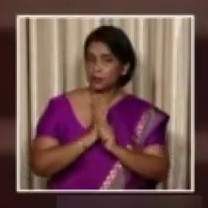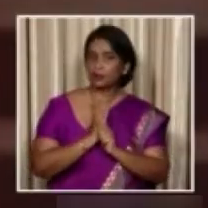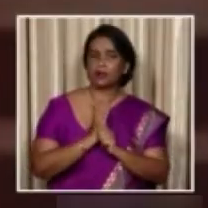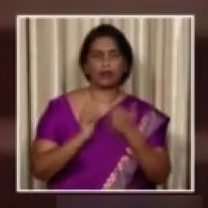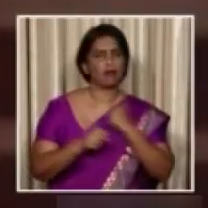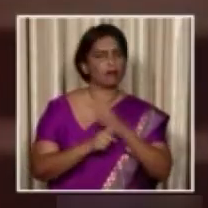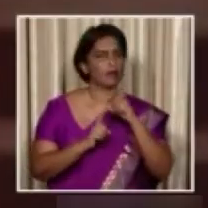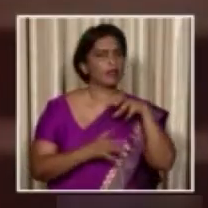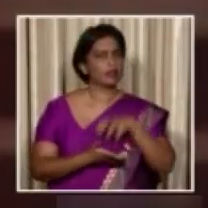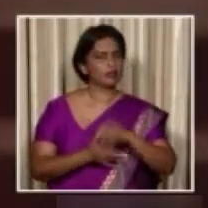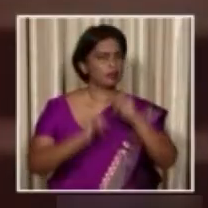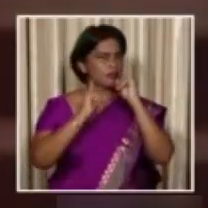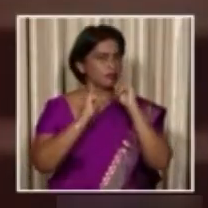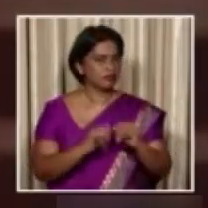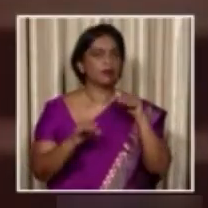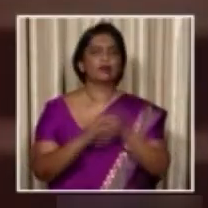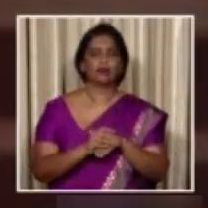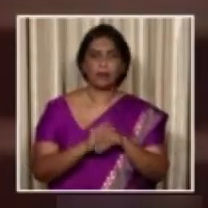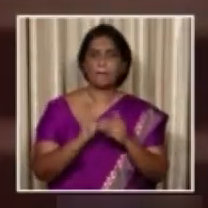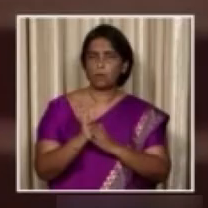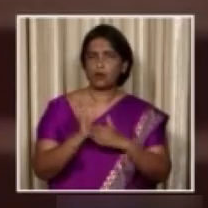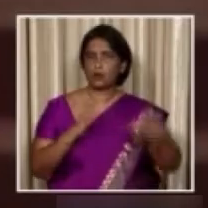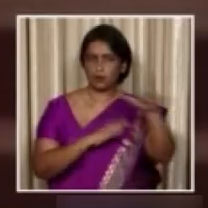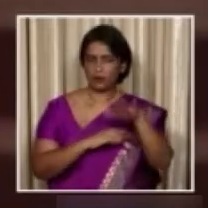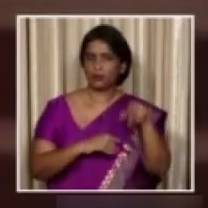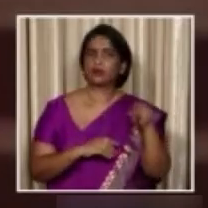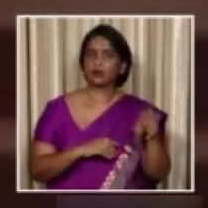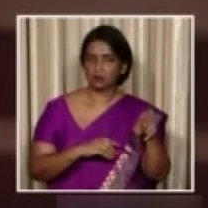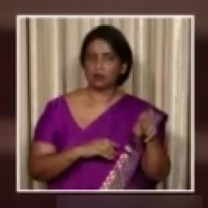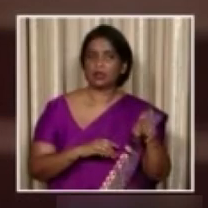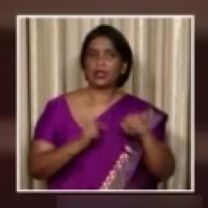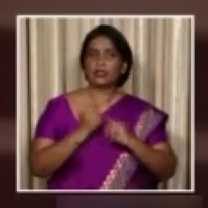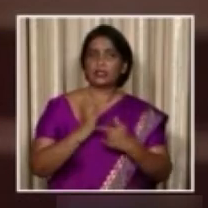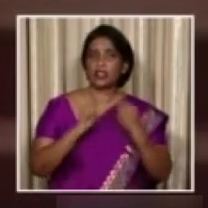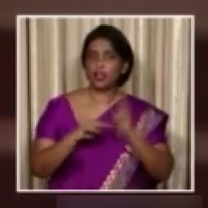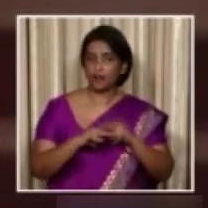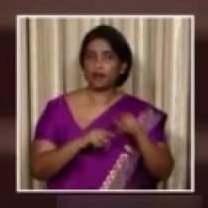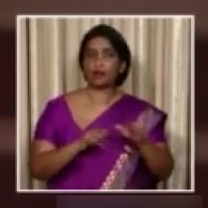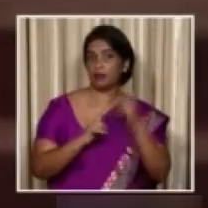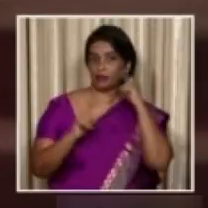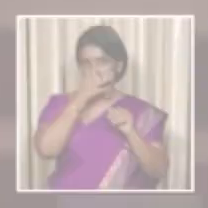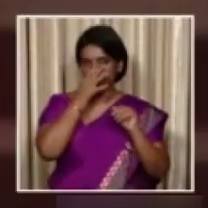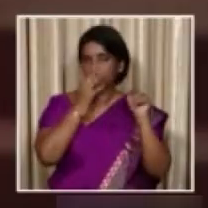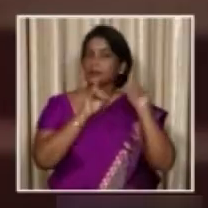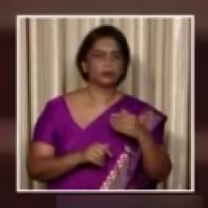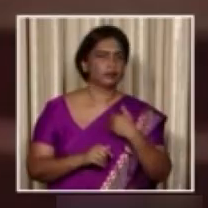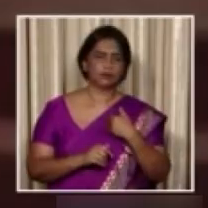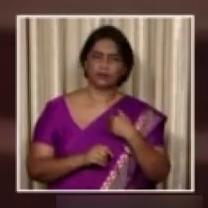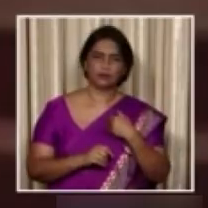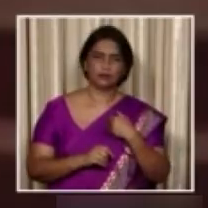ගම්පා දිස්ත්‍රික්කේ නරකම තැනක් තමයි මේ මිනුවන්ගොඩ අවට ප්‍රදේශය. දැන් STF එක දාලා ඒ පැත්ත පාලනය කරලා තියෙනවා. හැබැයි මම